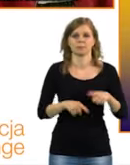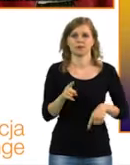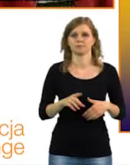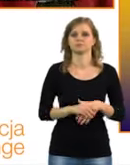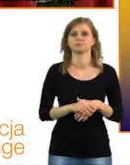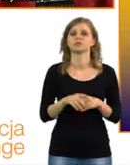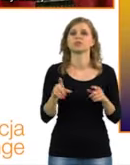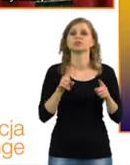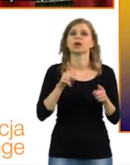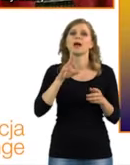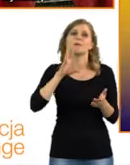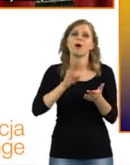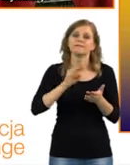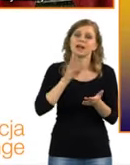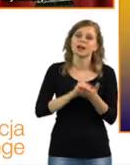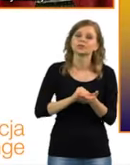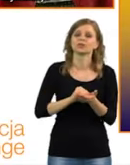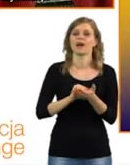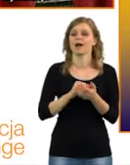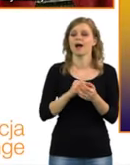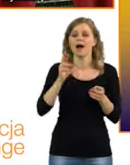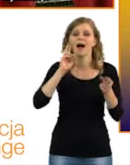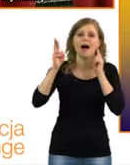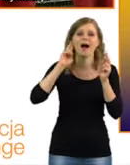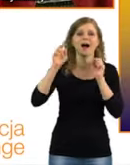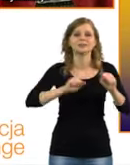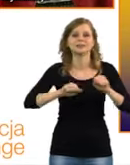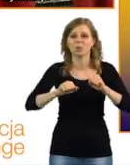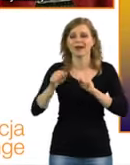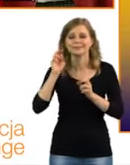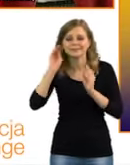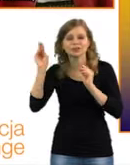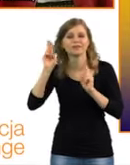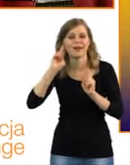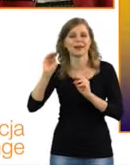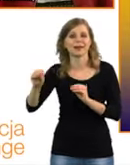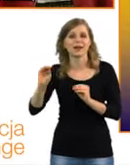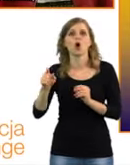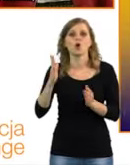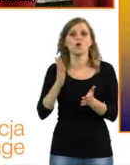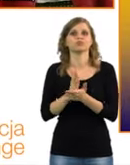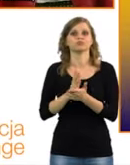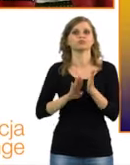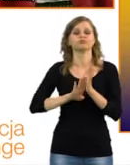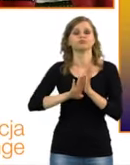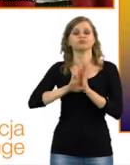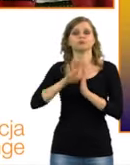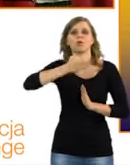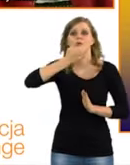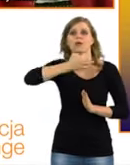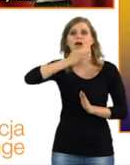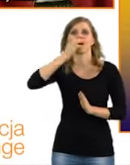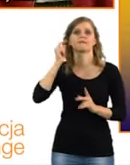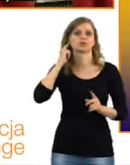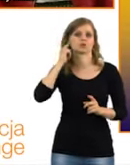bezwiednie. Powtarzana przez pewien czas akustyczna stymulacja prowadzi do trwałej poprawy narządu